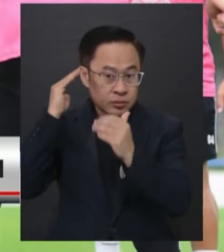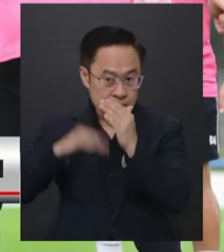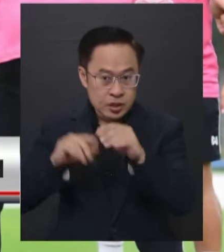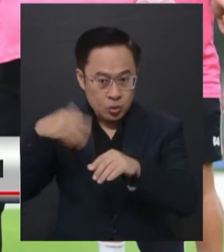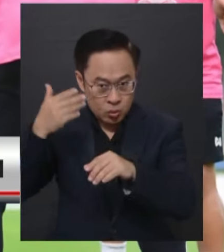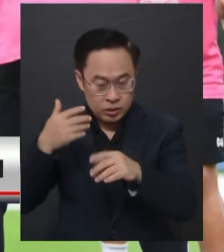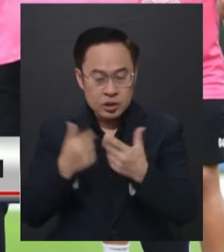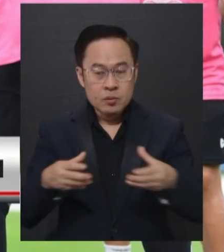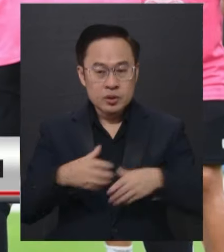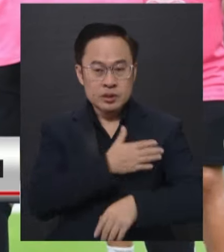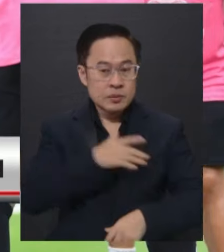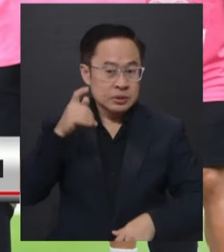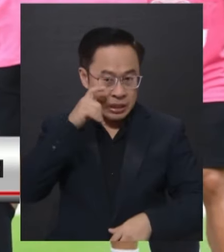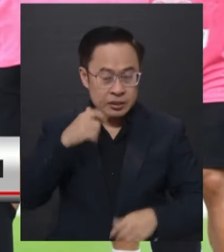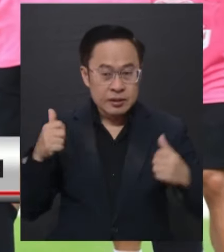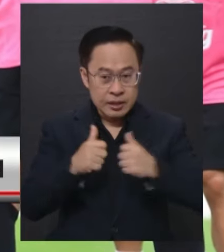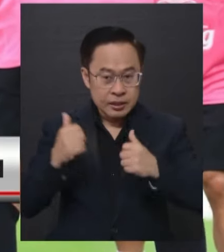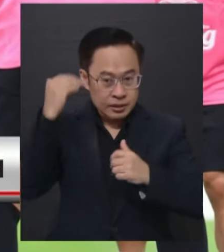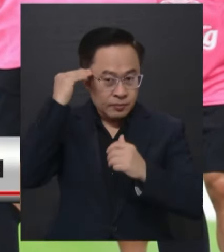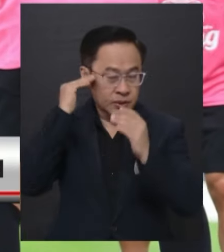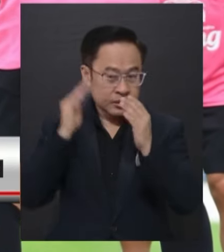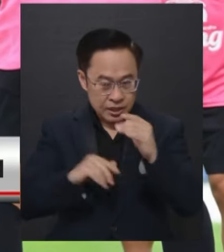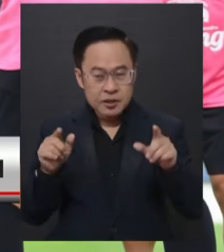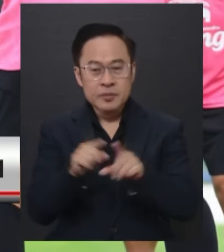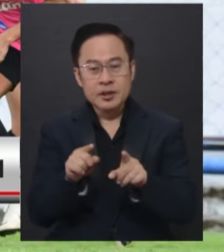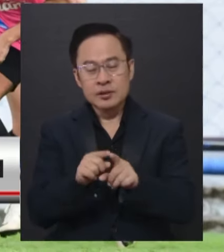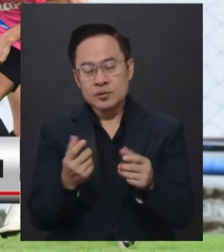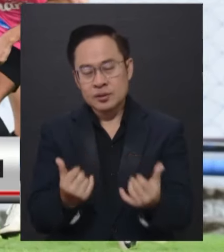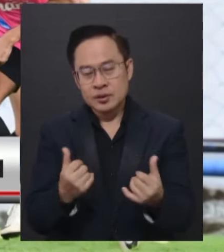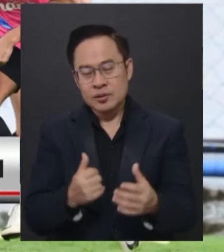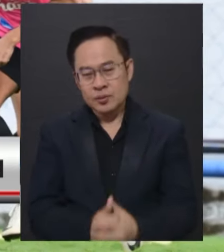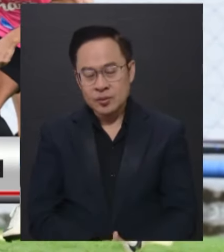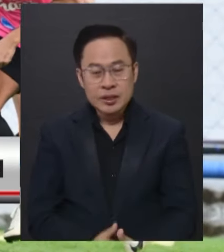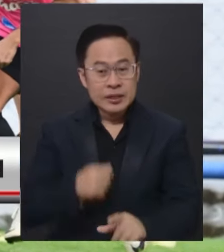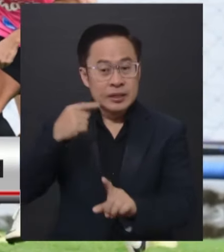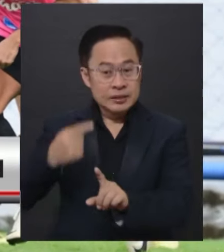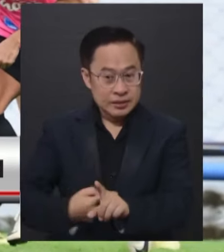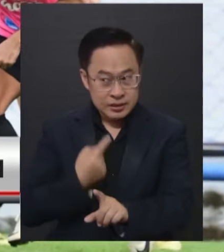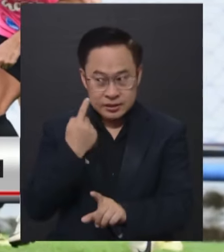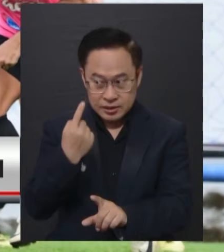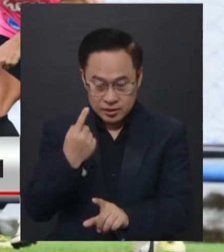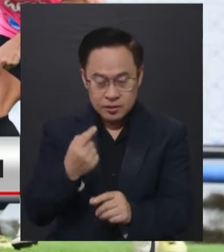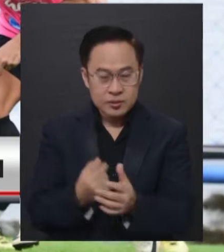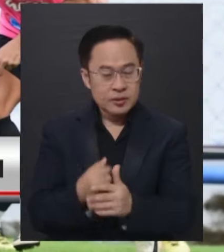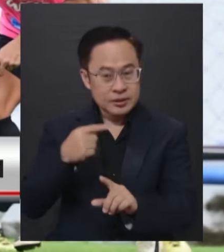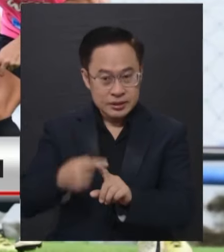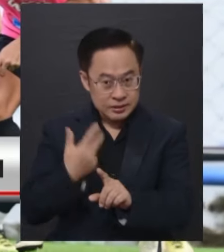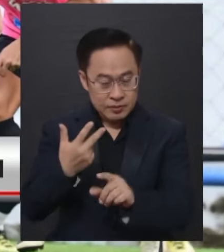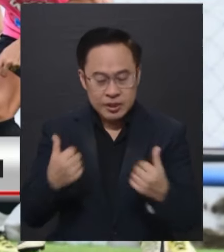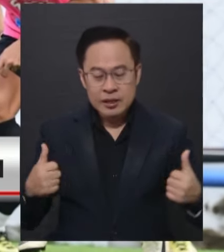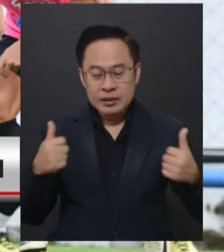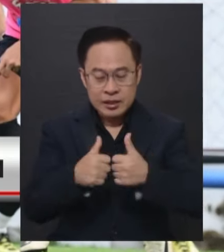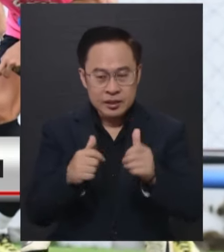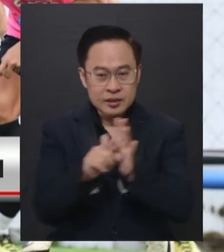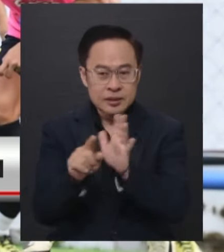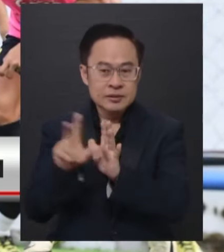งนี้นี่เราบอกว่าไทยเกาหลีนี่แหม สารสำคัญนะ คู่แท้เลยเดือนเดียวเนี่ยเจอกัน3นัดชุดใหญ่2นัดชุดเล็ก1